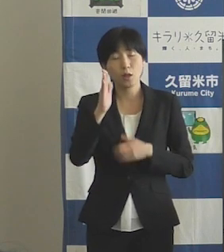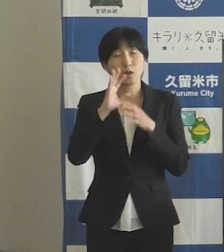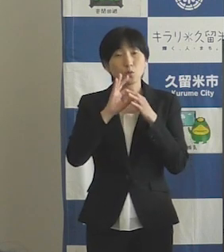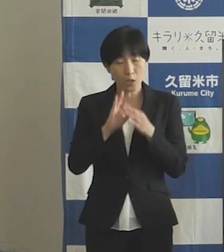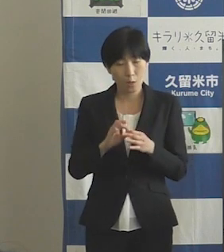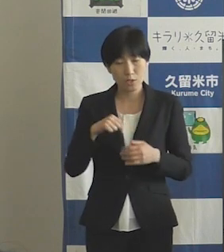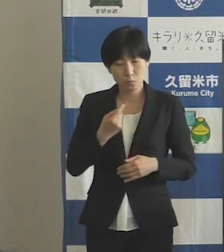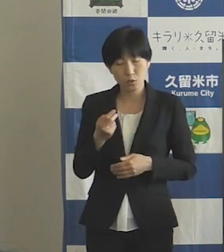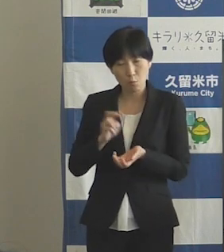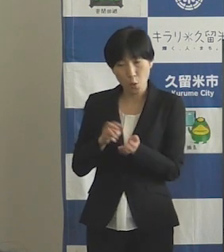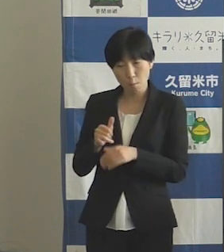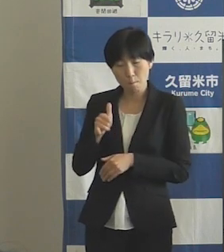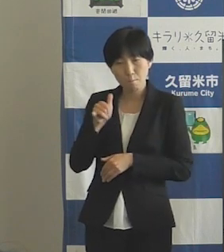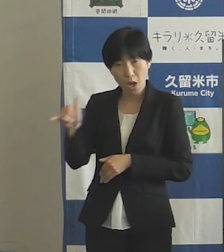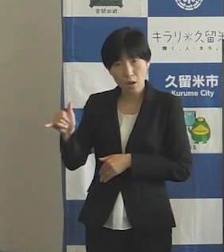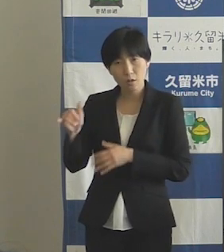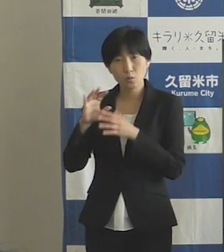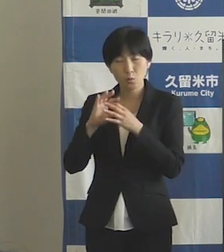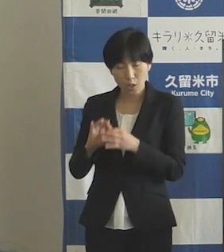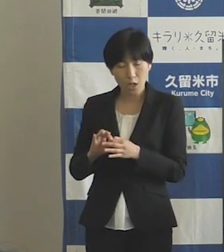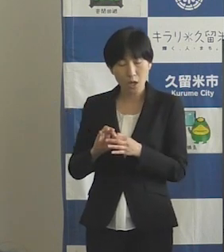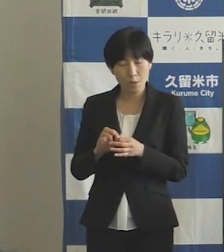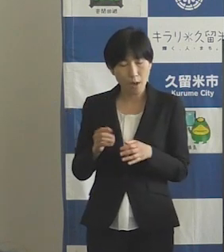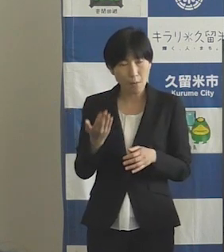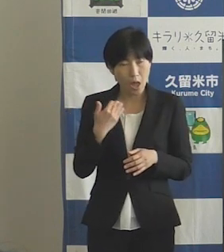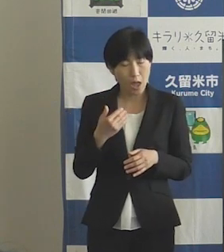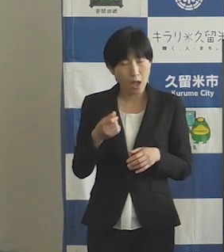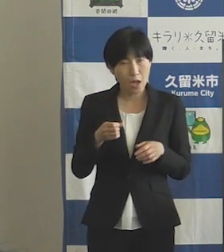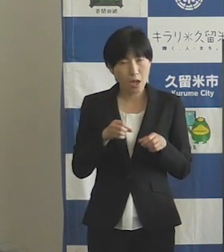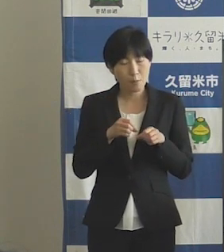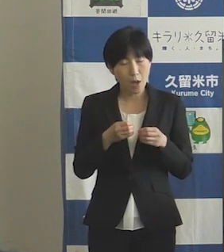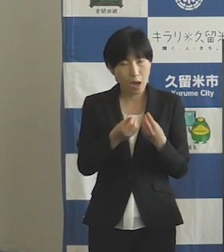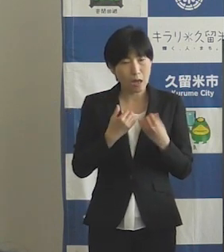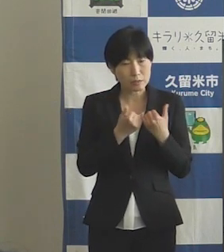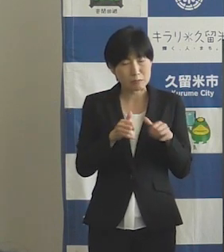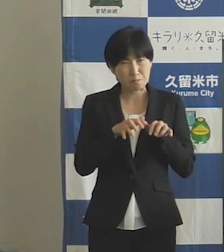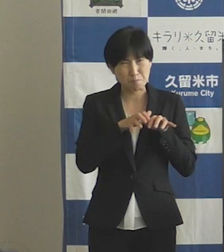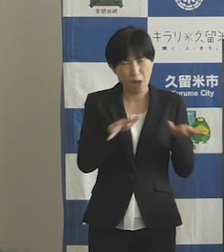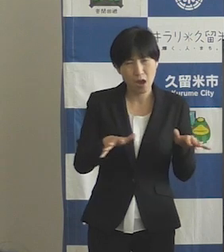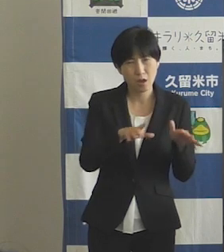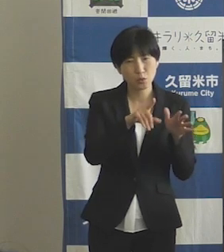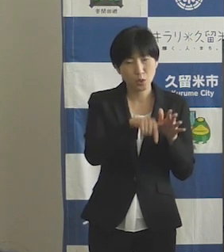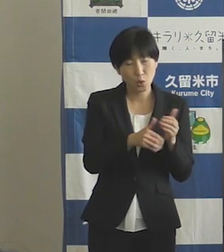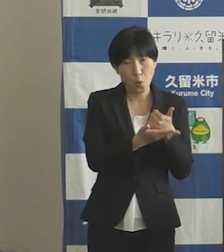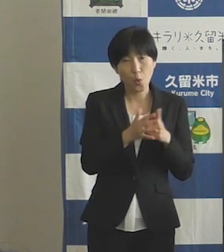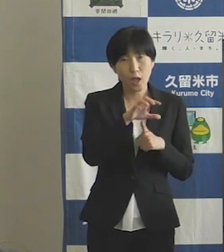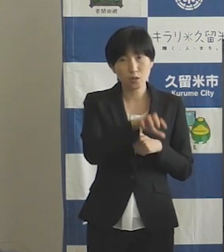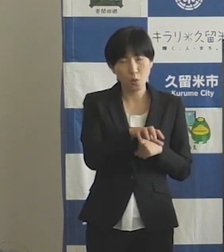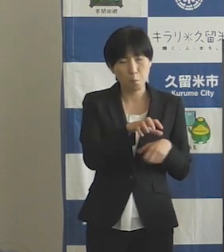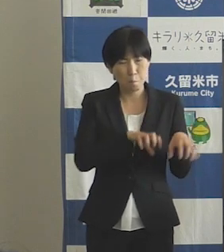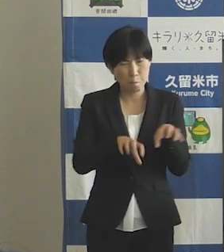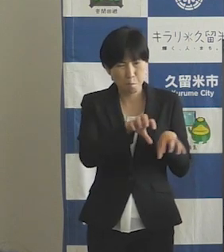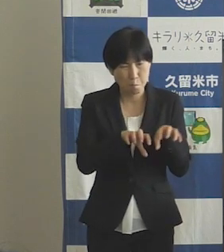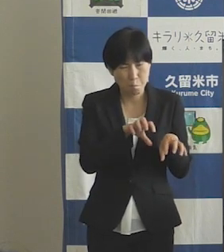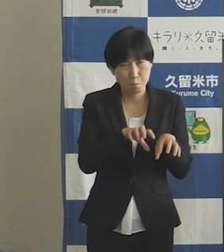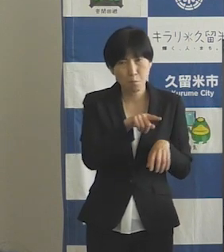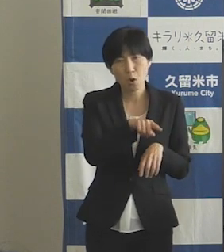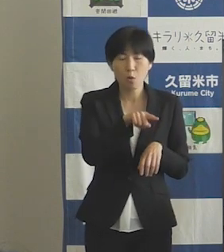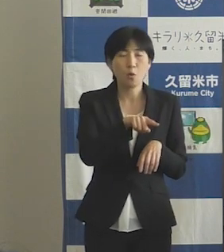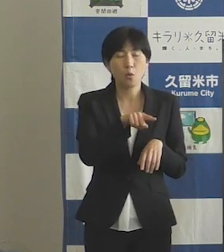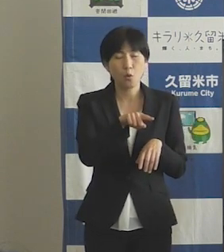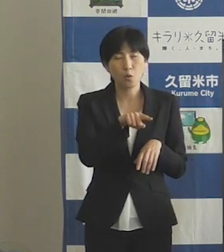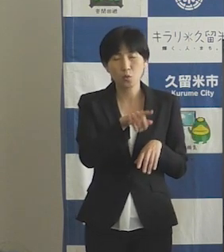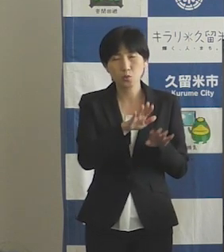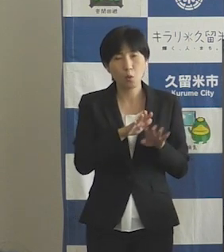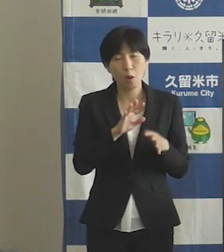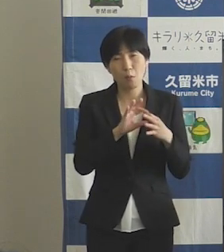ので、感染爆発時の保険証の逼迫の影響を受けることはないわけ